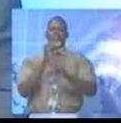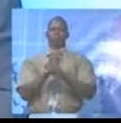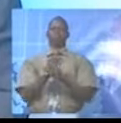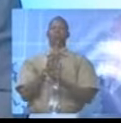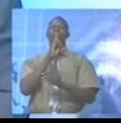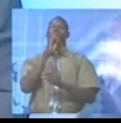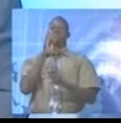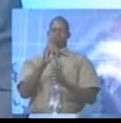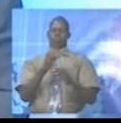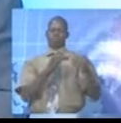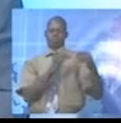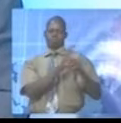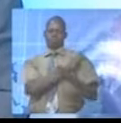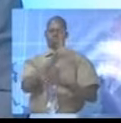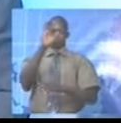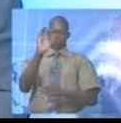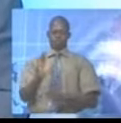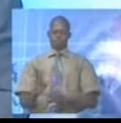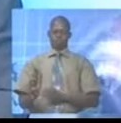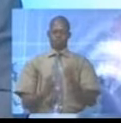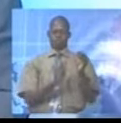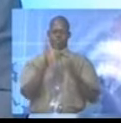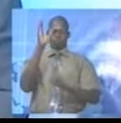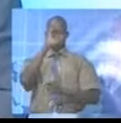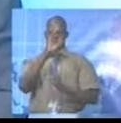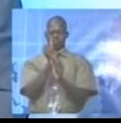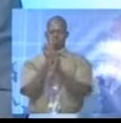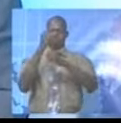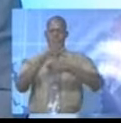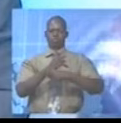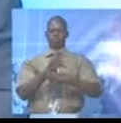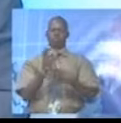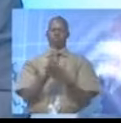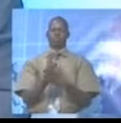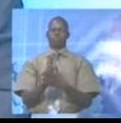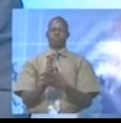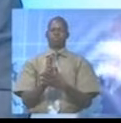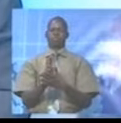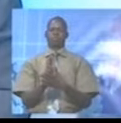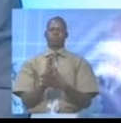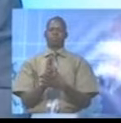étant le renforcement des capacités en matière de recherche et d'innovation. Reportage Adama Koulibaly.